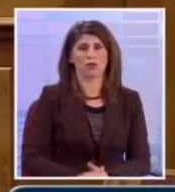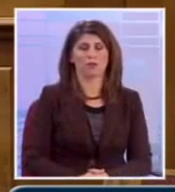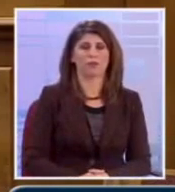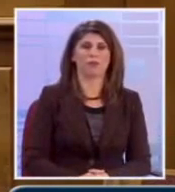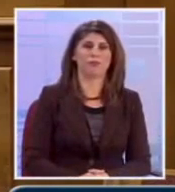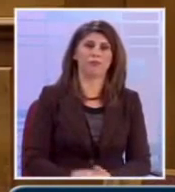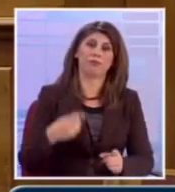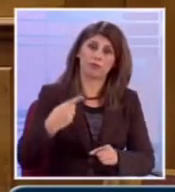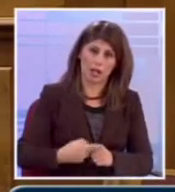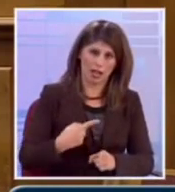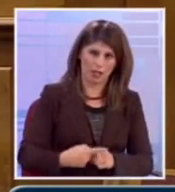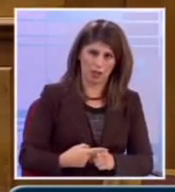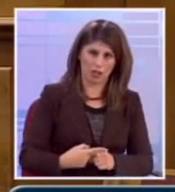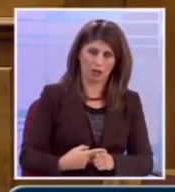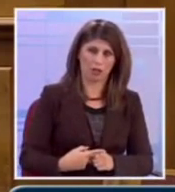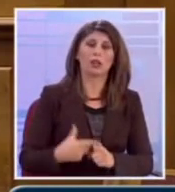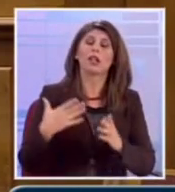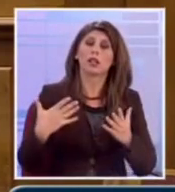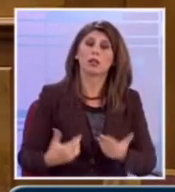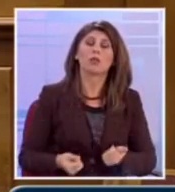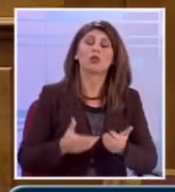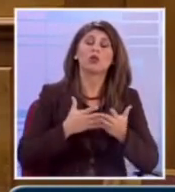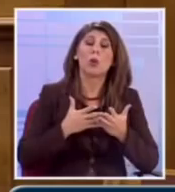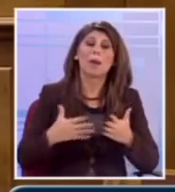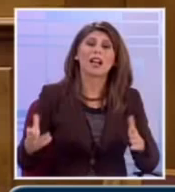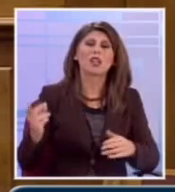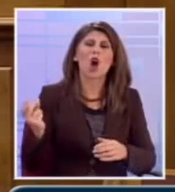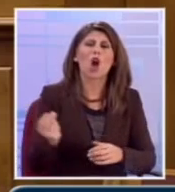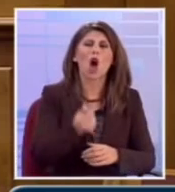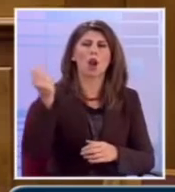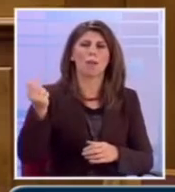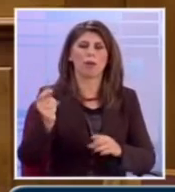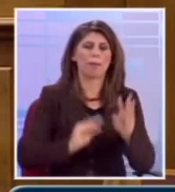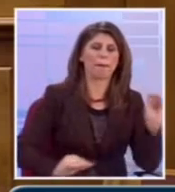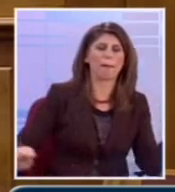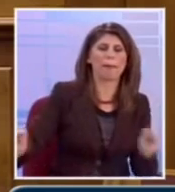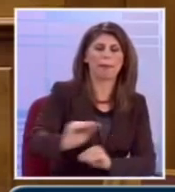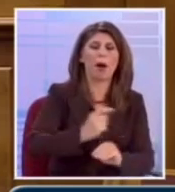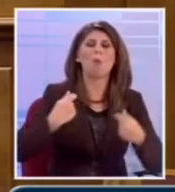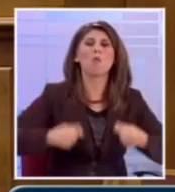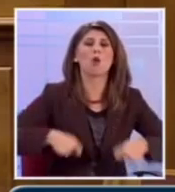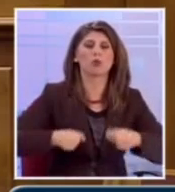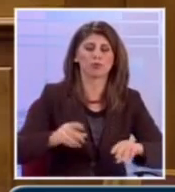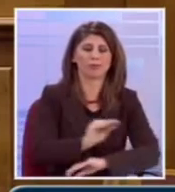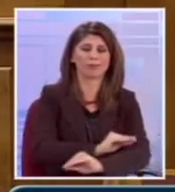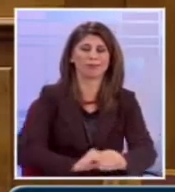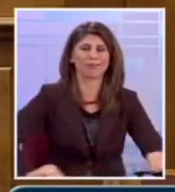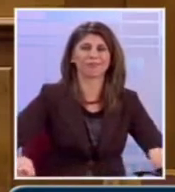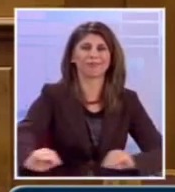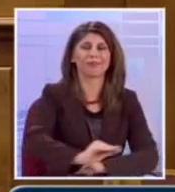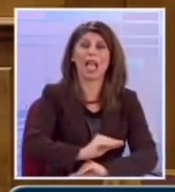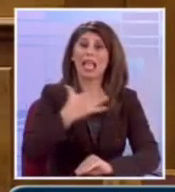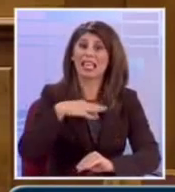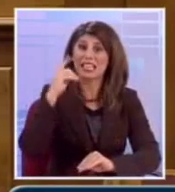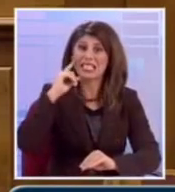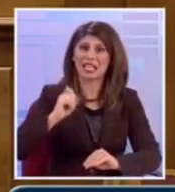Στη χώρα μας παίχτηκε το μεγαλύτερο κόλπο αναδιανομής του πλούτου. Γιατί ξέρετε η